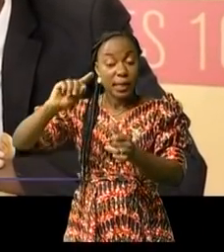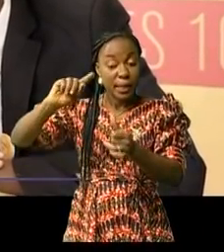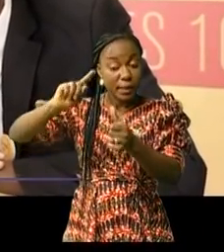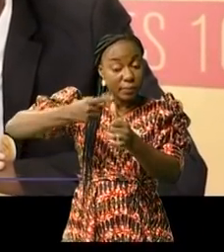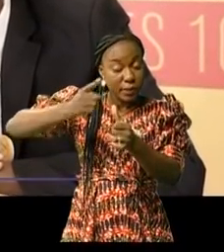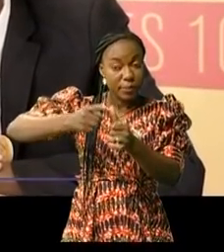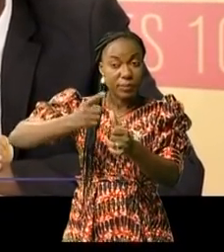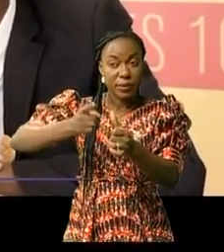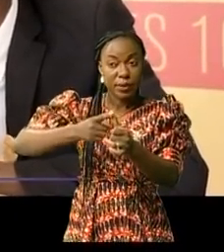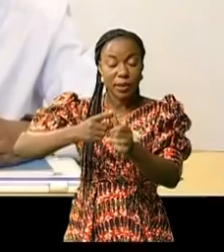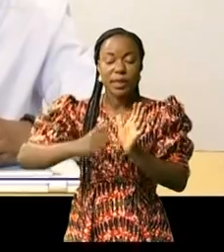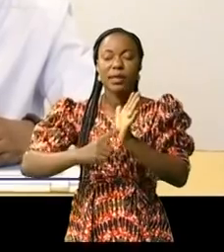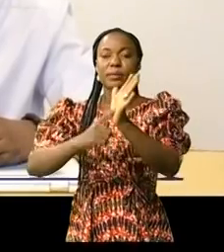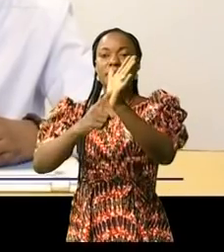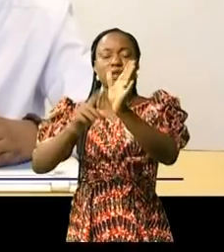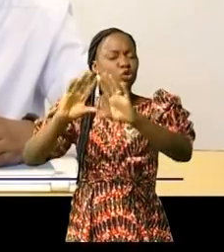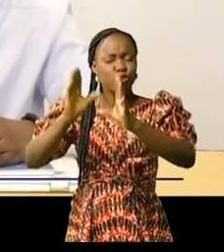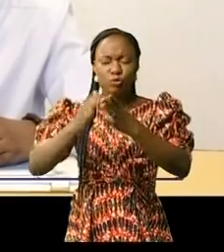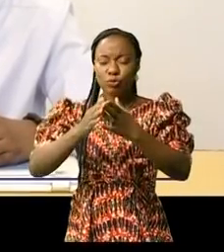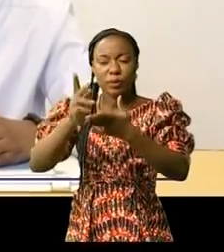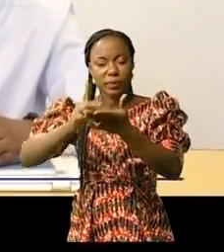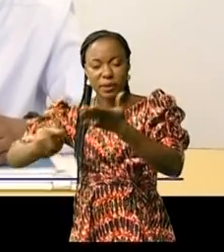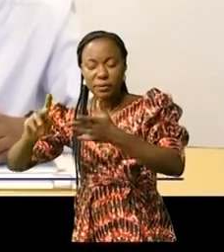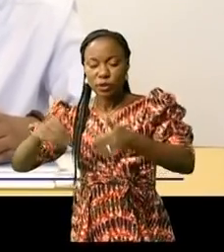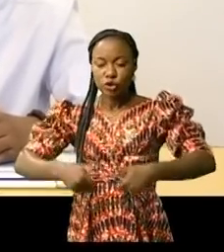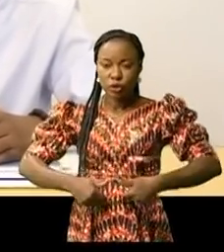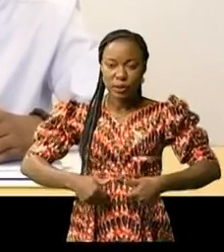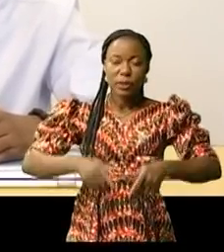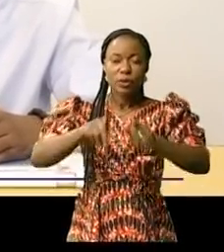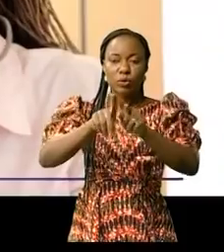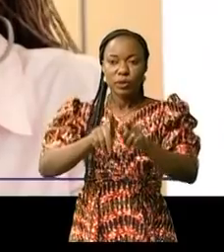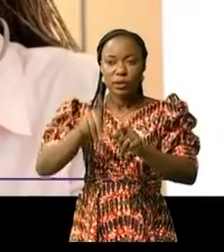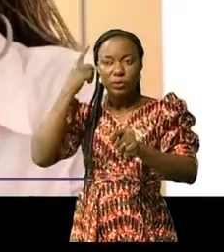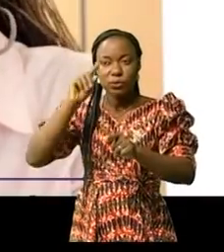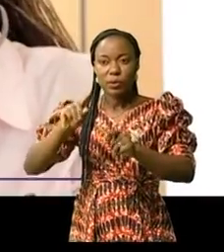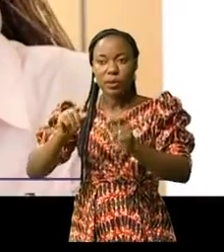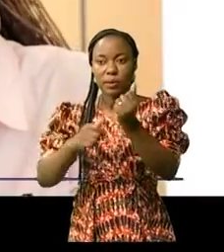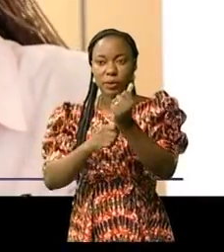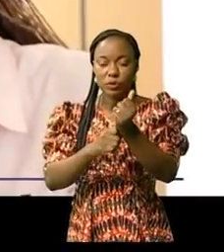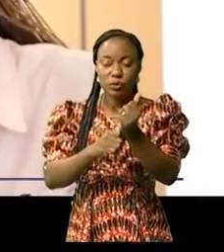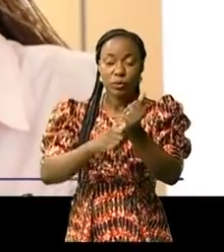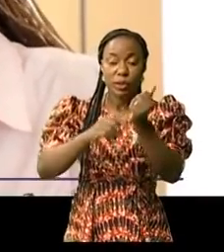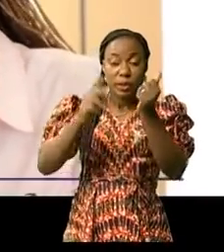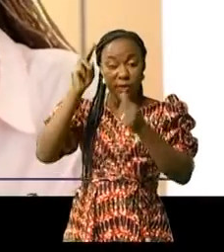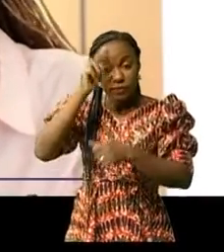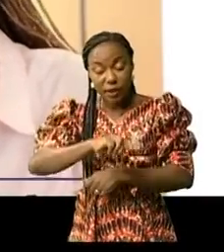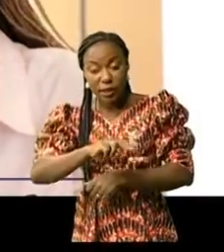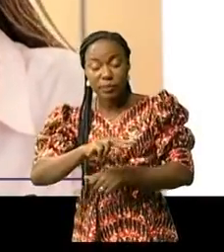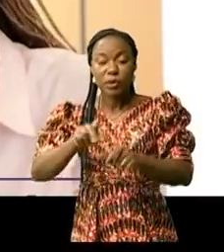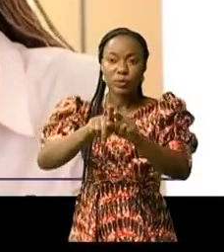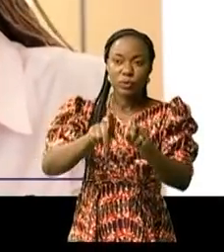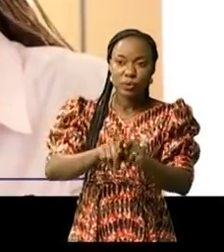a eu à voir la représentation de toutes les parties de jeunesse nous avons eu les personnes à mobilité réduite nous avons eu la communauté